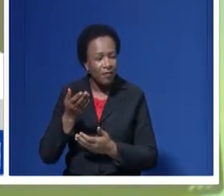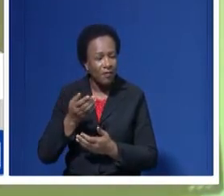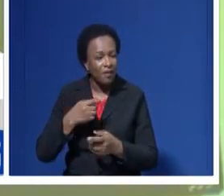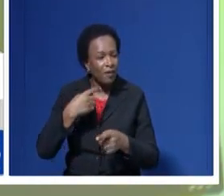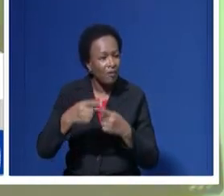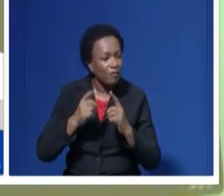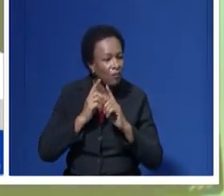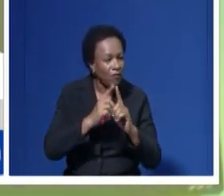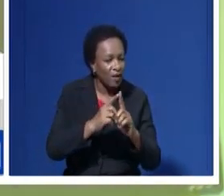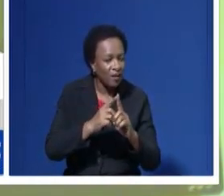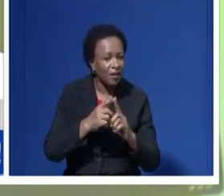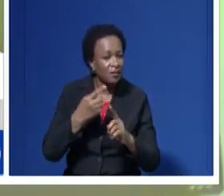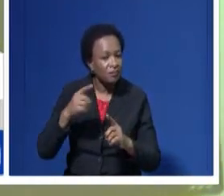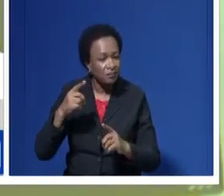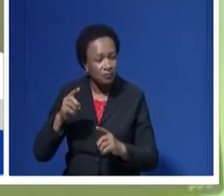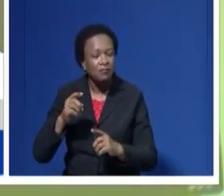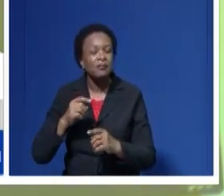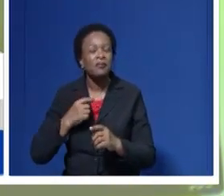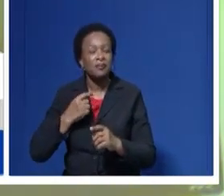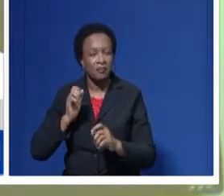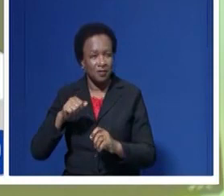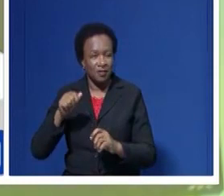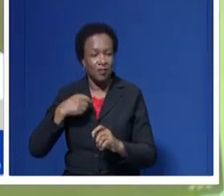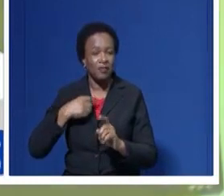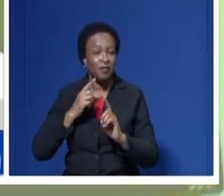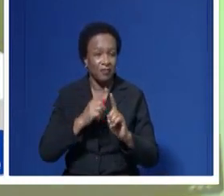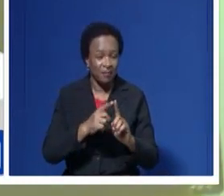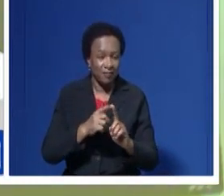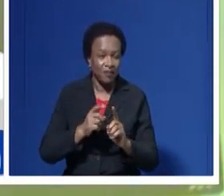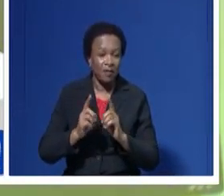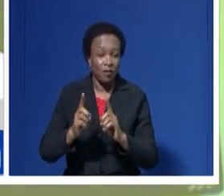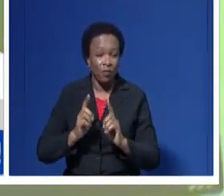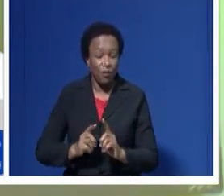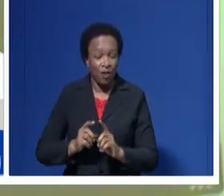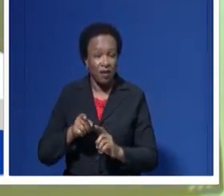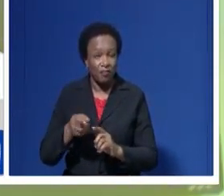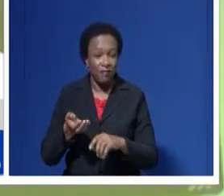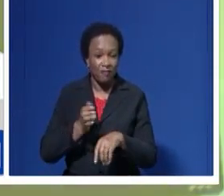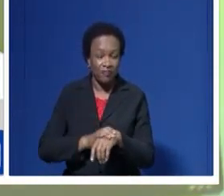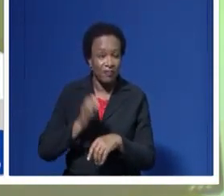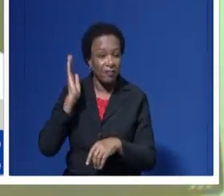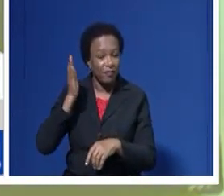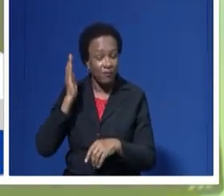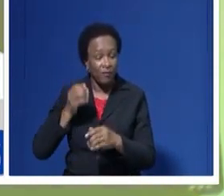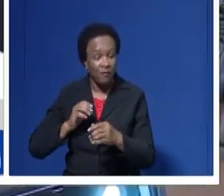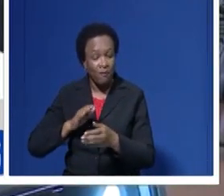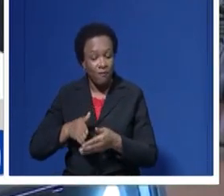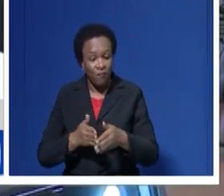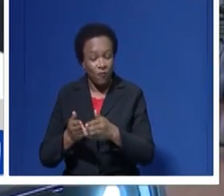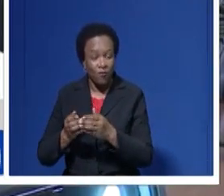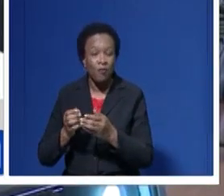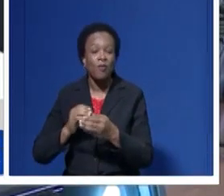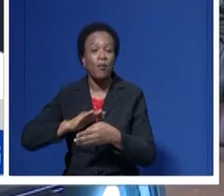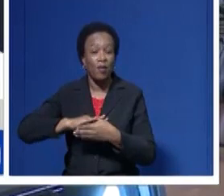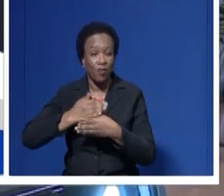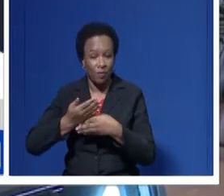Yes, I'm following. Okay, did you see the code? Mwalimu Kanaeli Mbise, mtaalamu na mkufunzi wa mifumo ya kompyuta